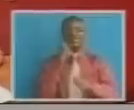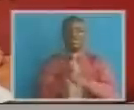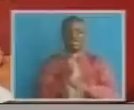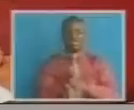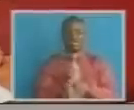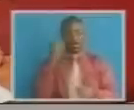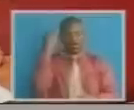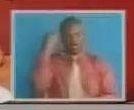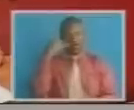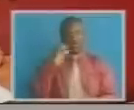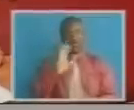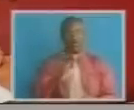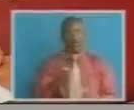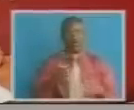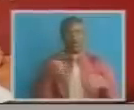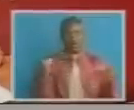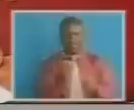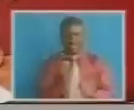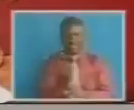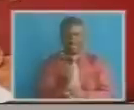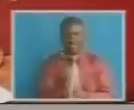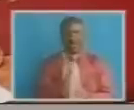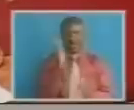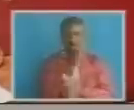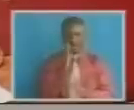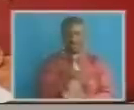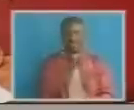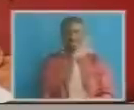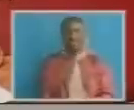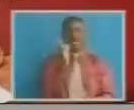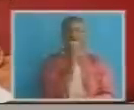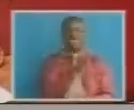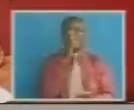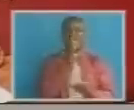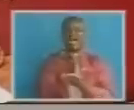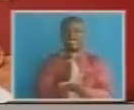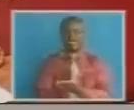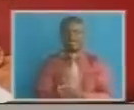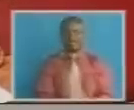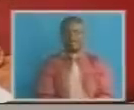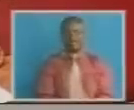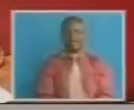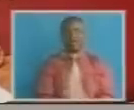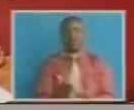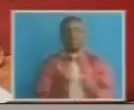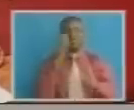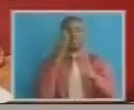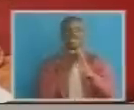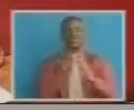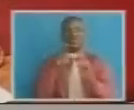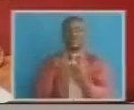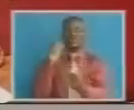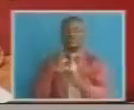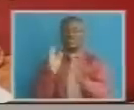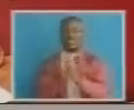Huo kwa kuzingatia wakati Hali halisi na mazingira yaliyopo kwa wakati husika mheshimiwa naibu Spika kwa kuwa lengo la uchaguzi ni la